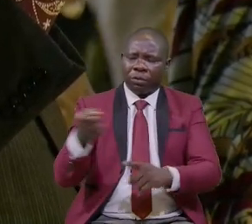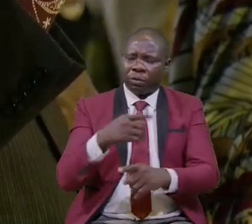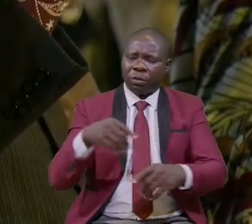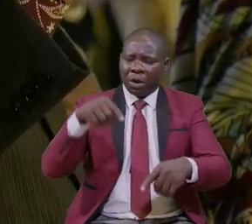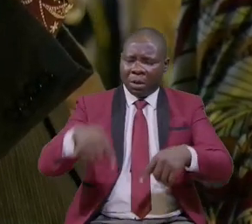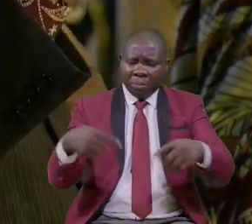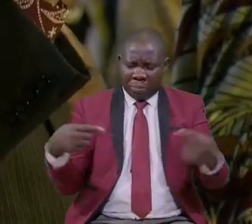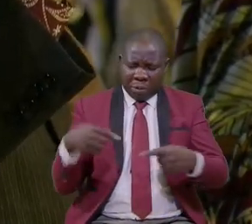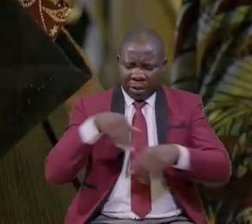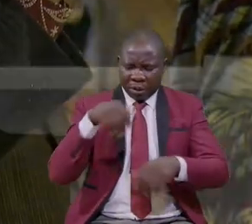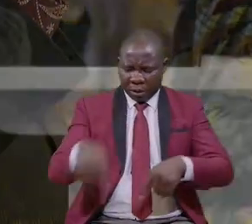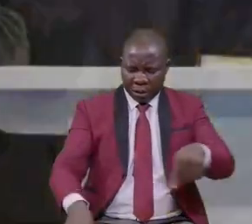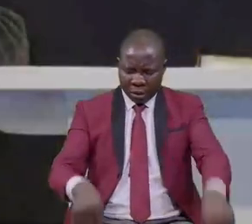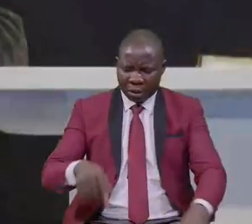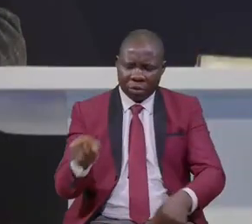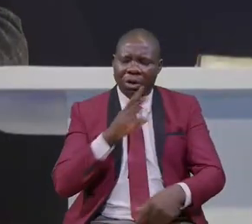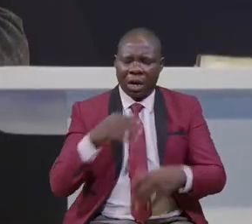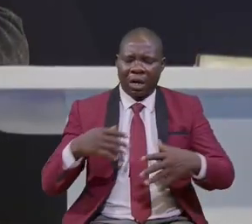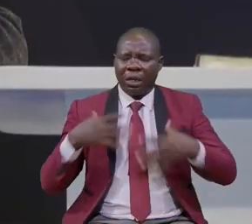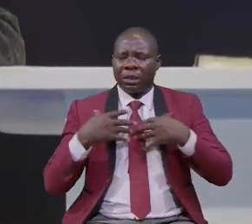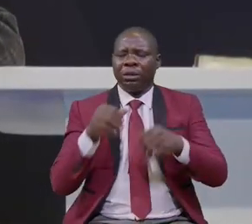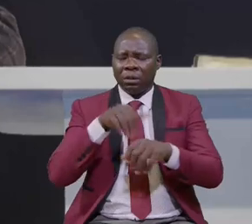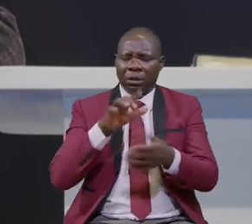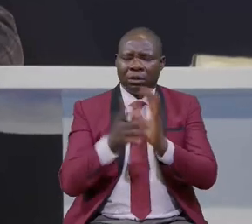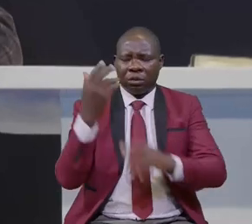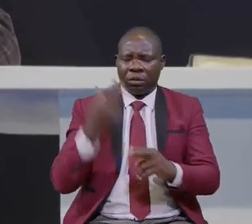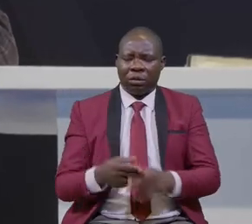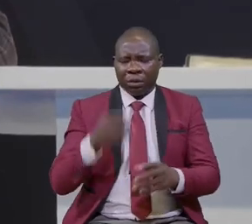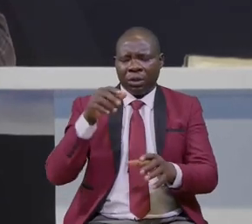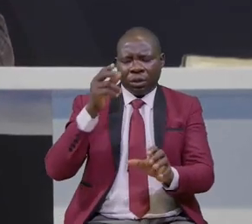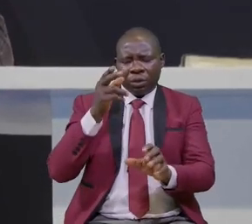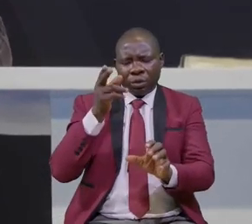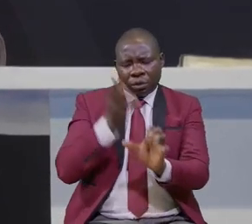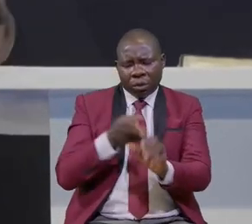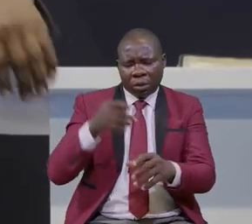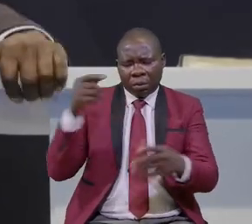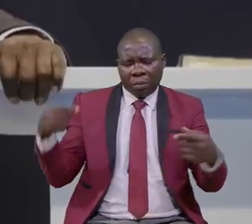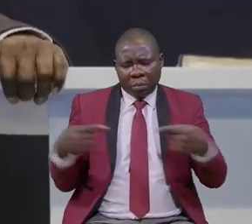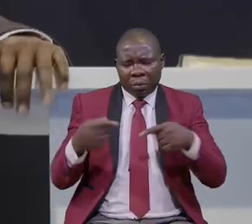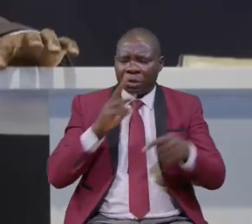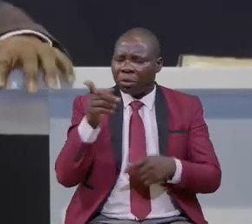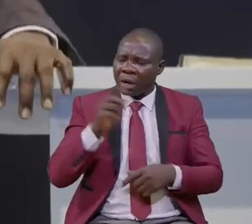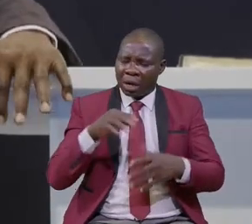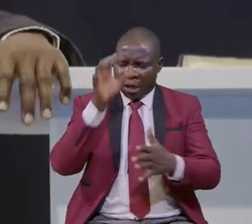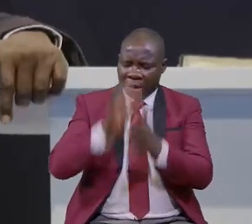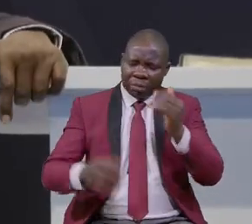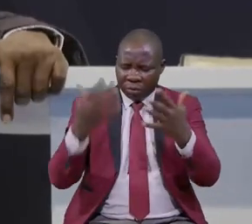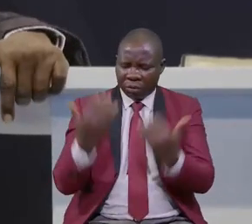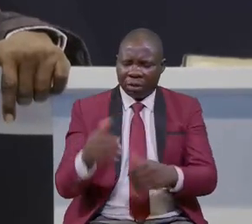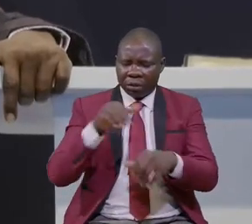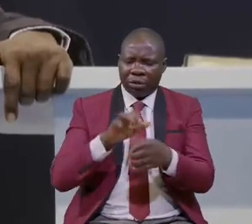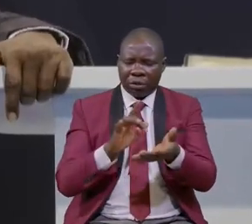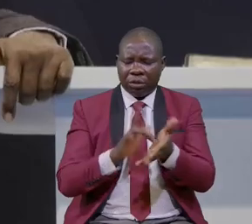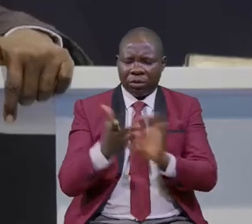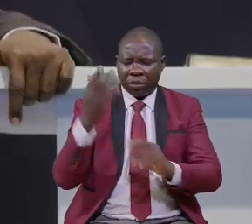es guéri maintenant au nom de Jésus. Douleur aux jointures, soyez ôtés au nom de Jésus.